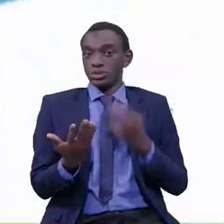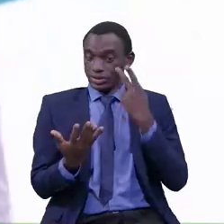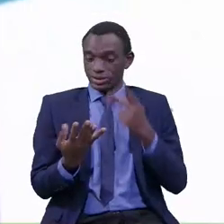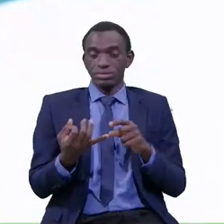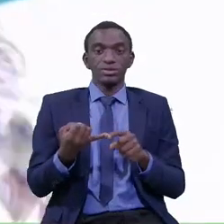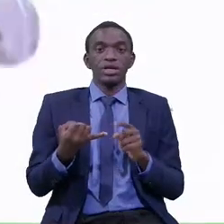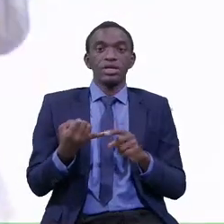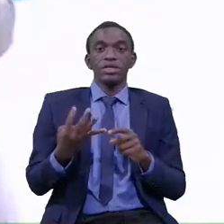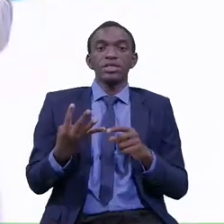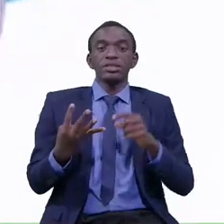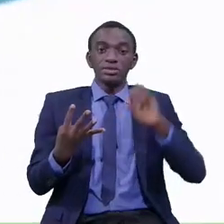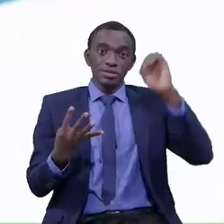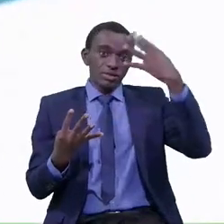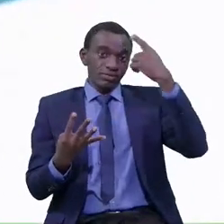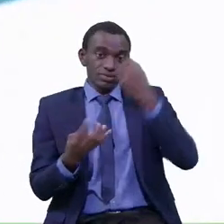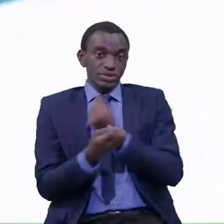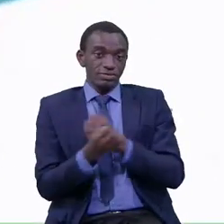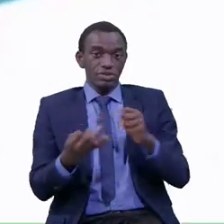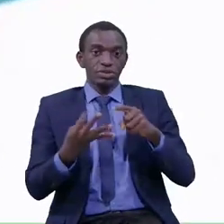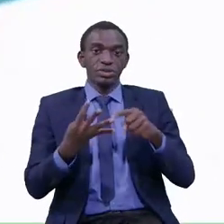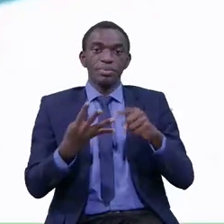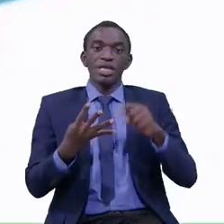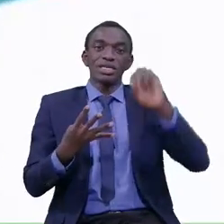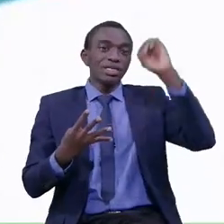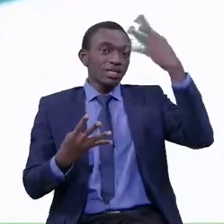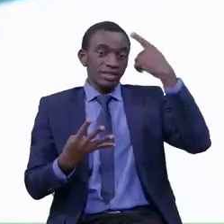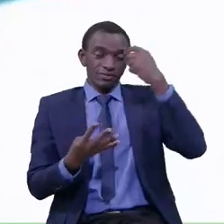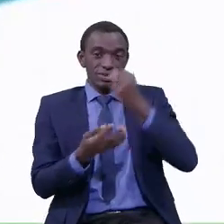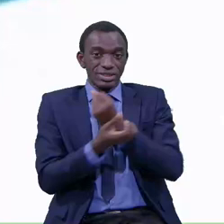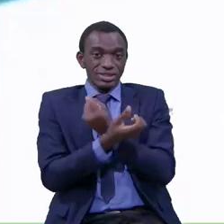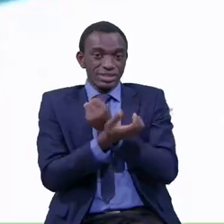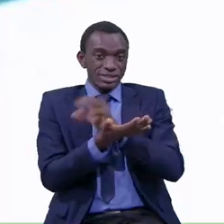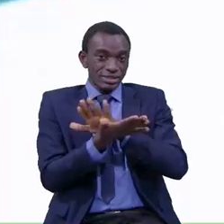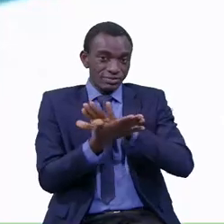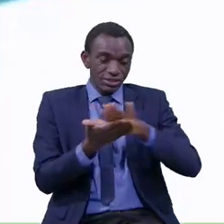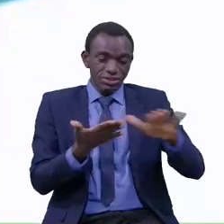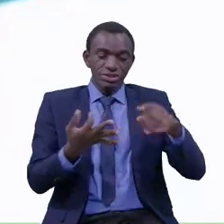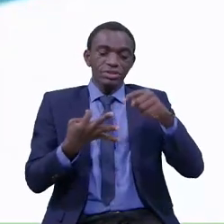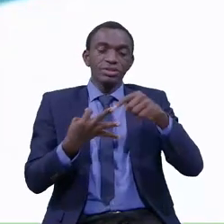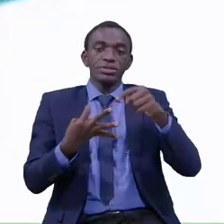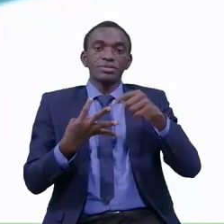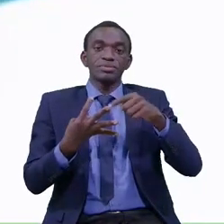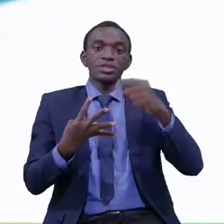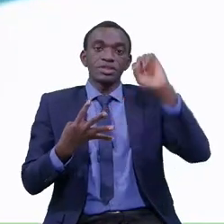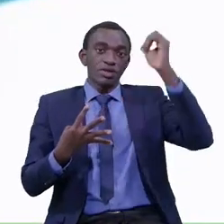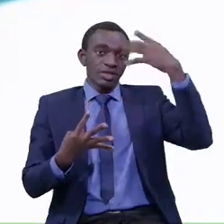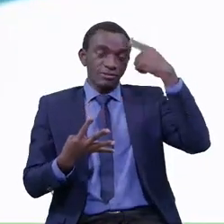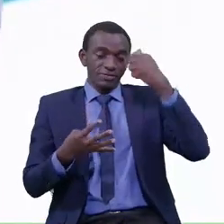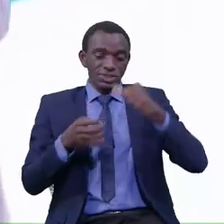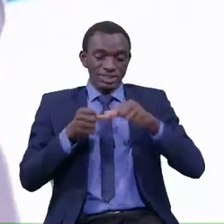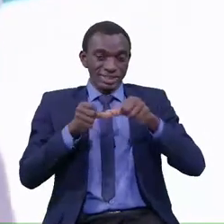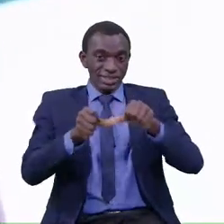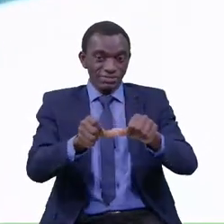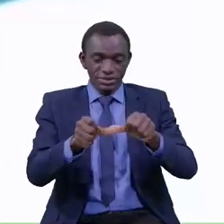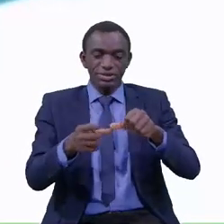a la grâce pour la sanctification. Il y a la grâce pour la fermeté. Il y a la grâce pour la